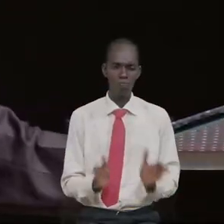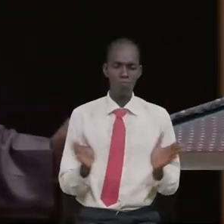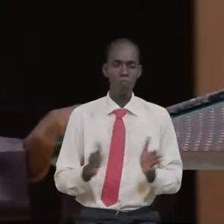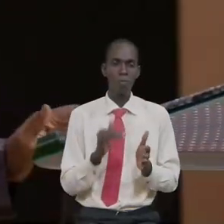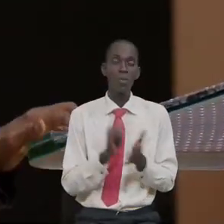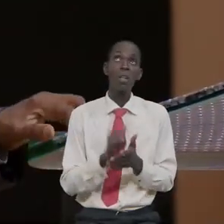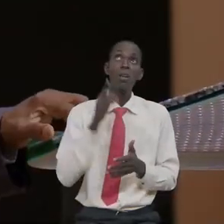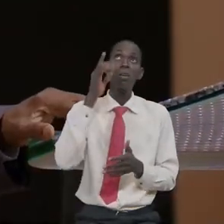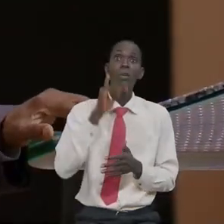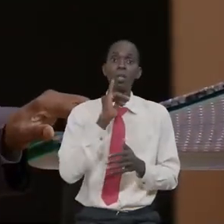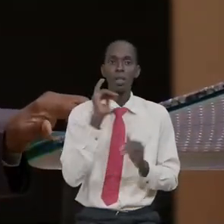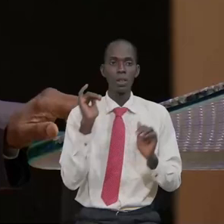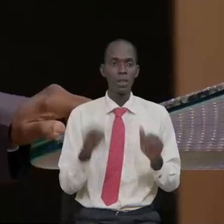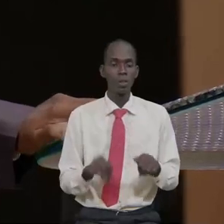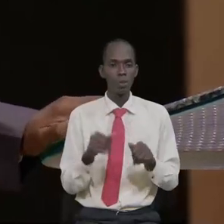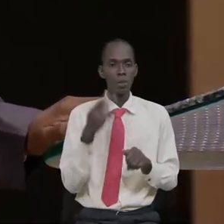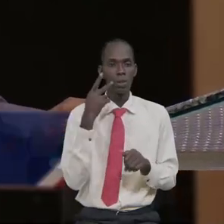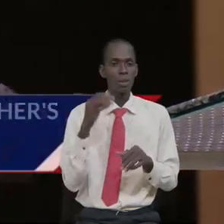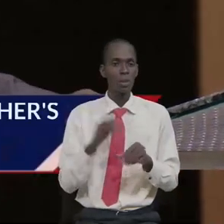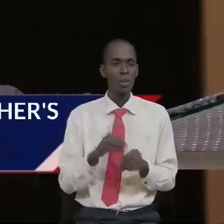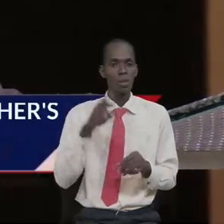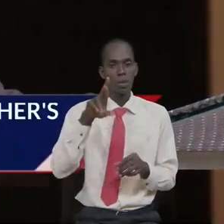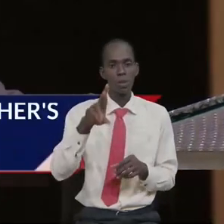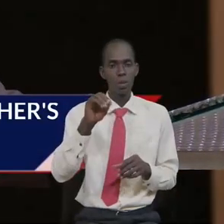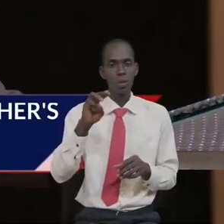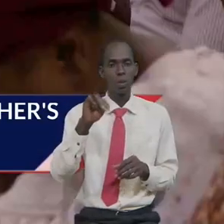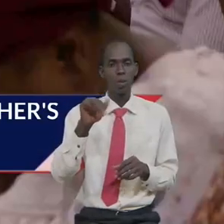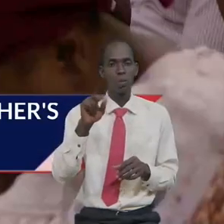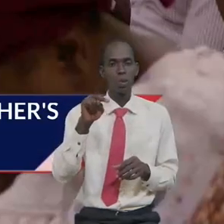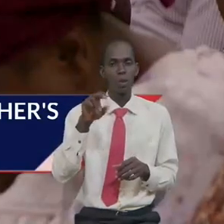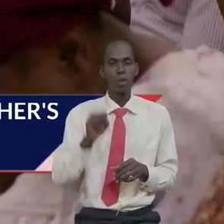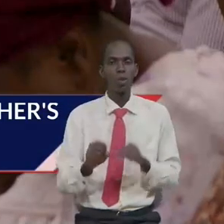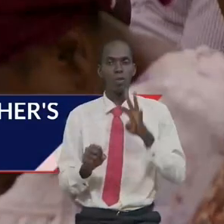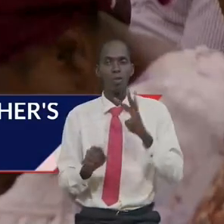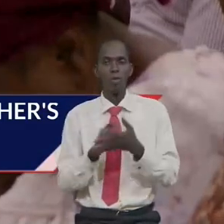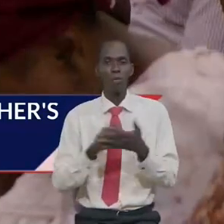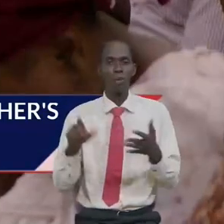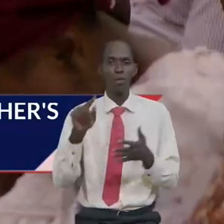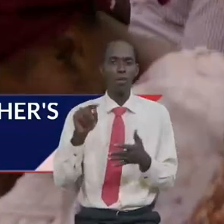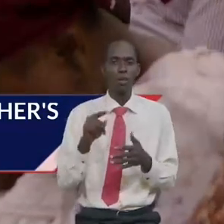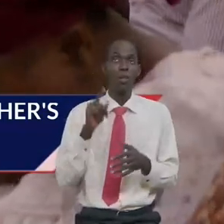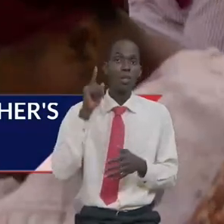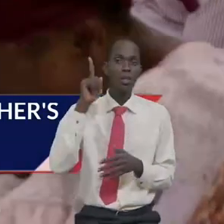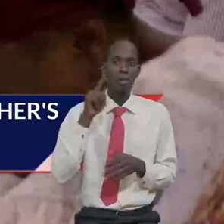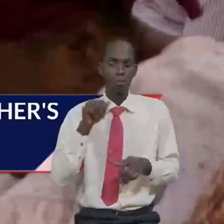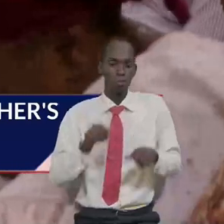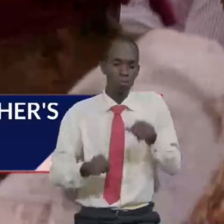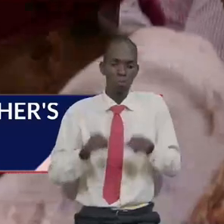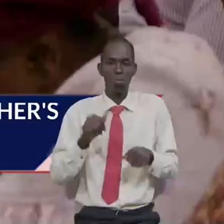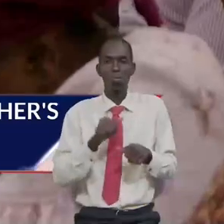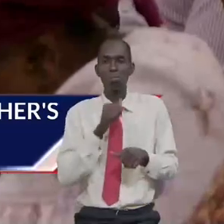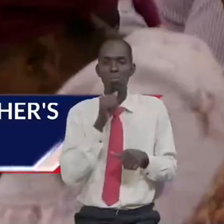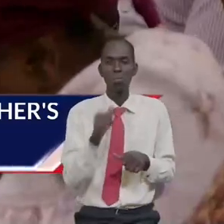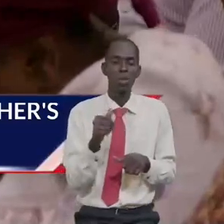promis. Romains chapitre 4, Romains 4, verset 20. Il